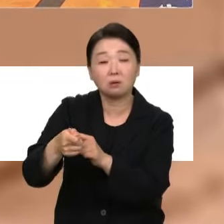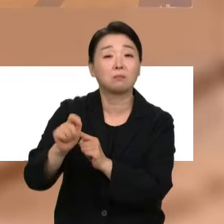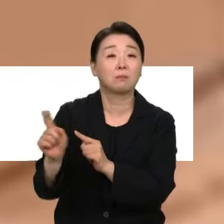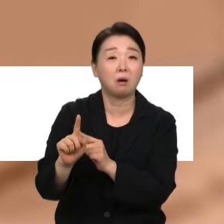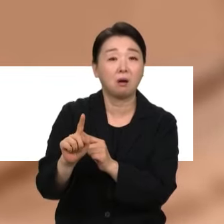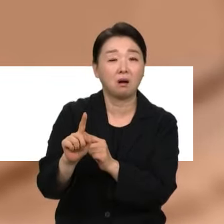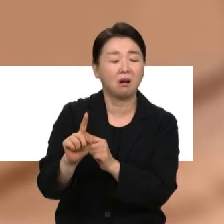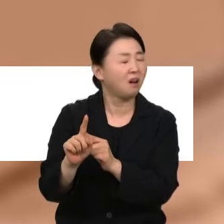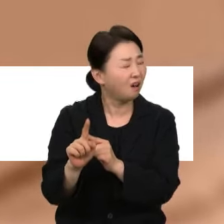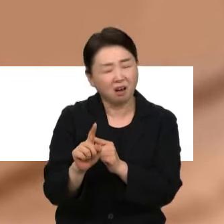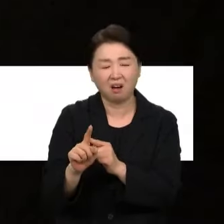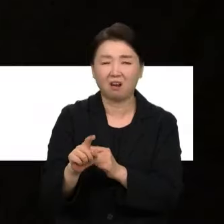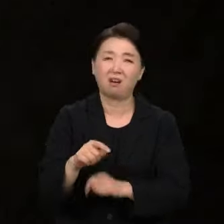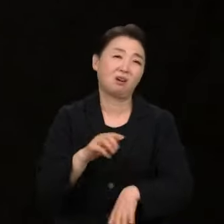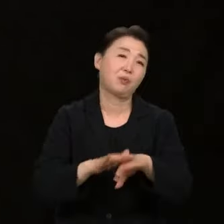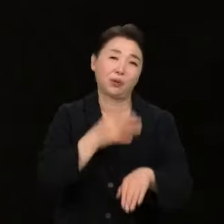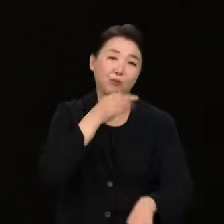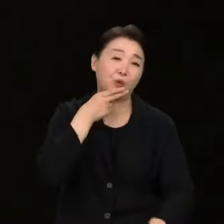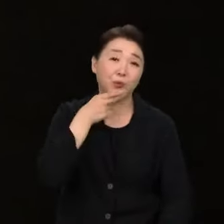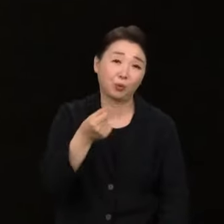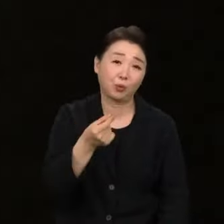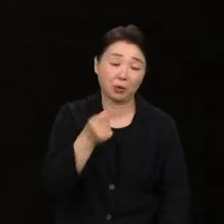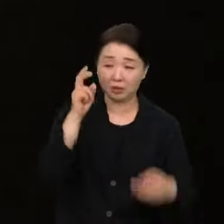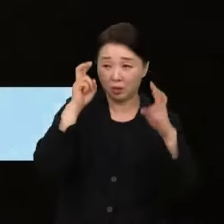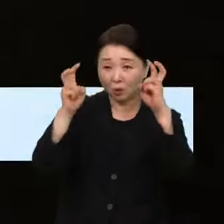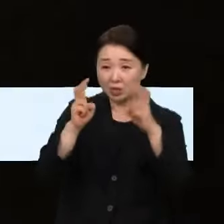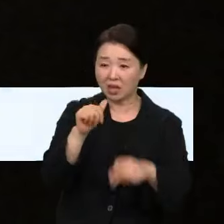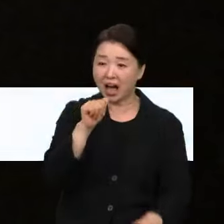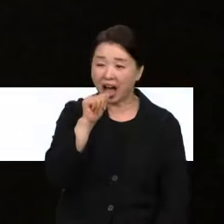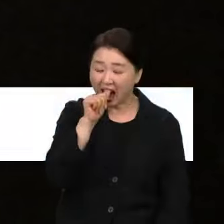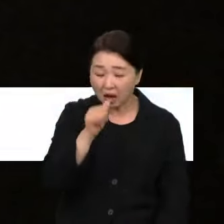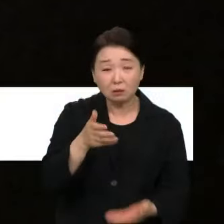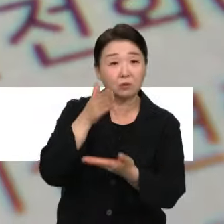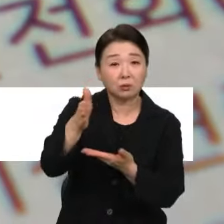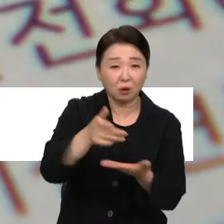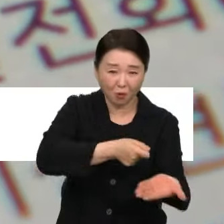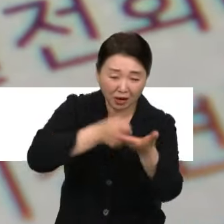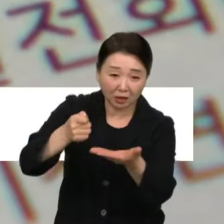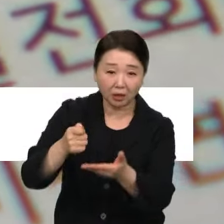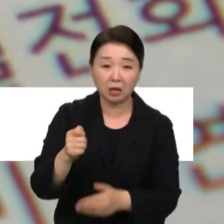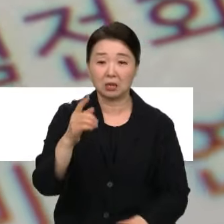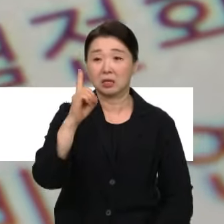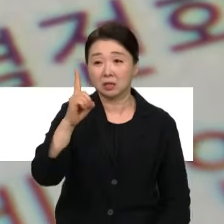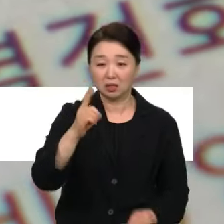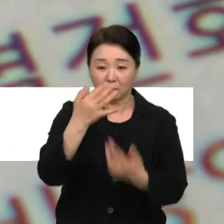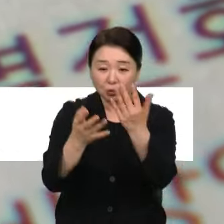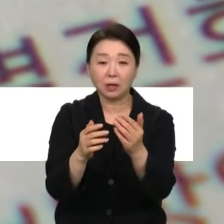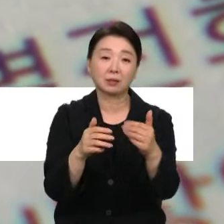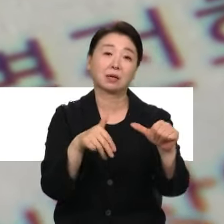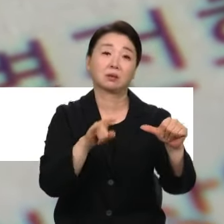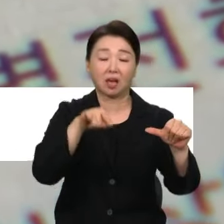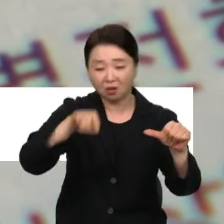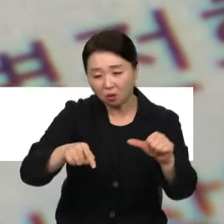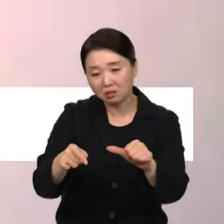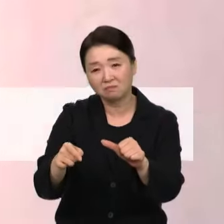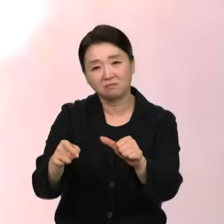큰 적응성이 없는 상황. 업체는 금속 화재용 D급 소화기 5개를 뒀다고 했지만 이 동에는